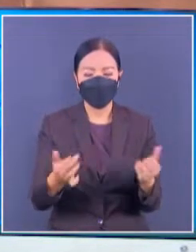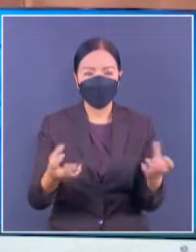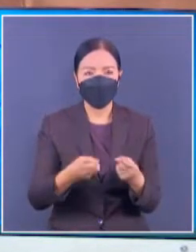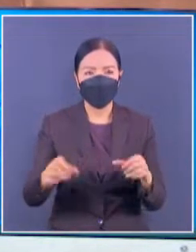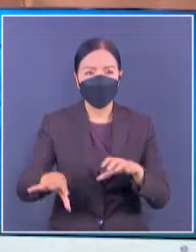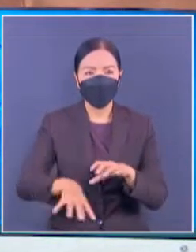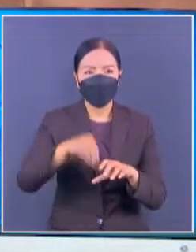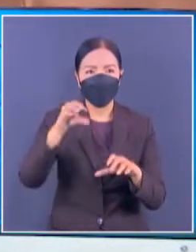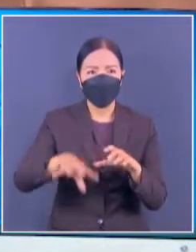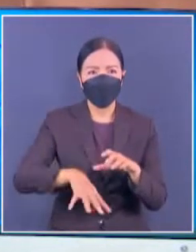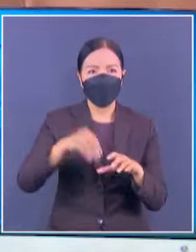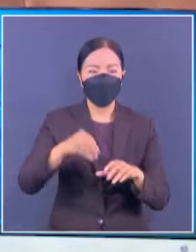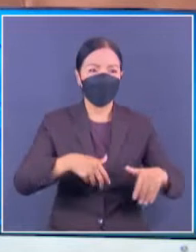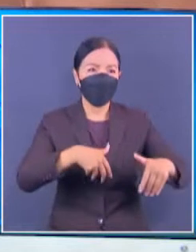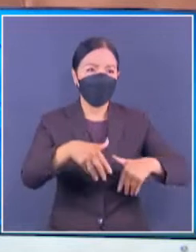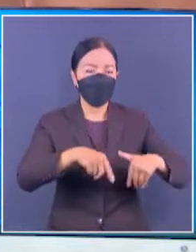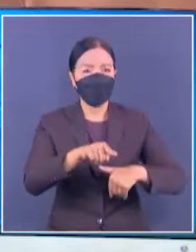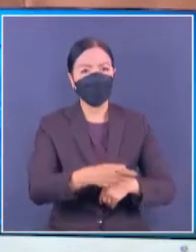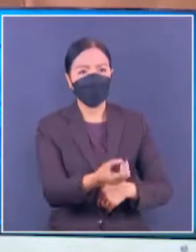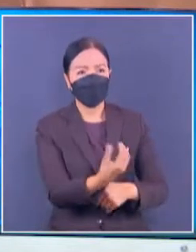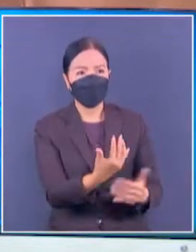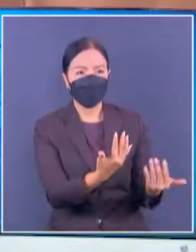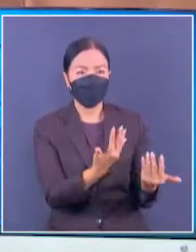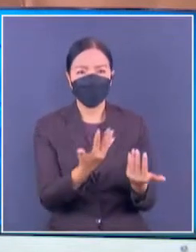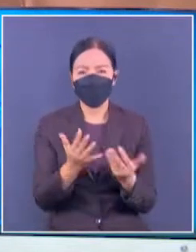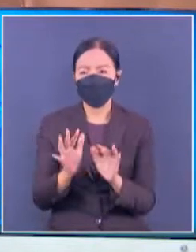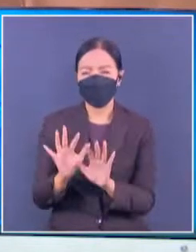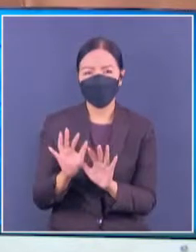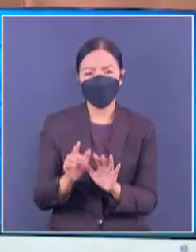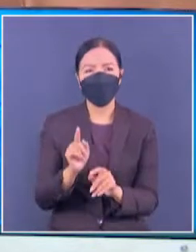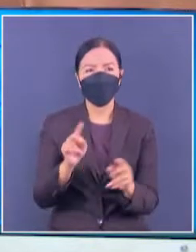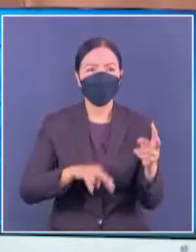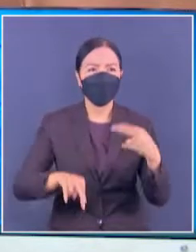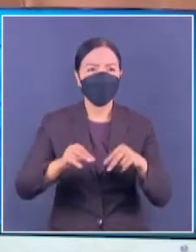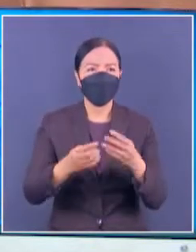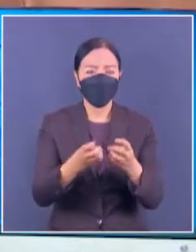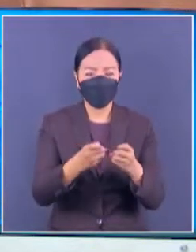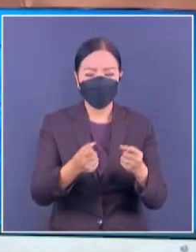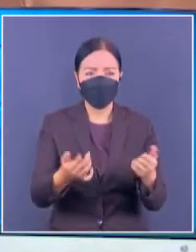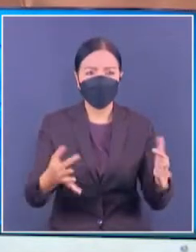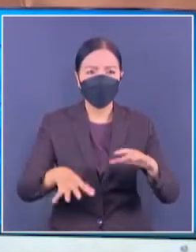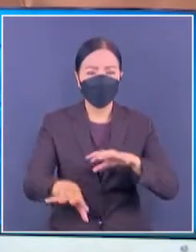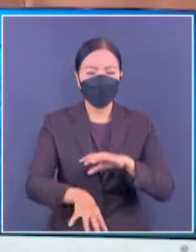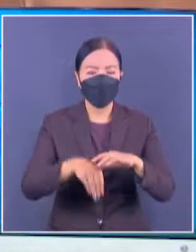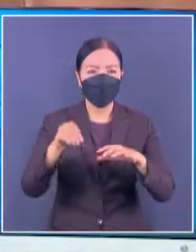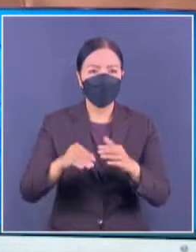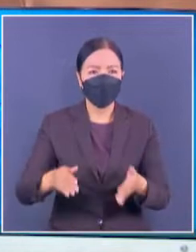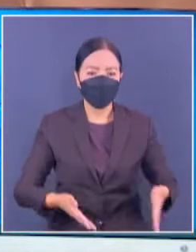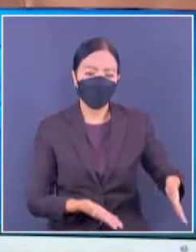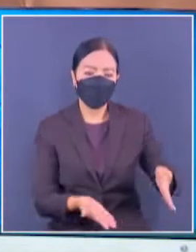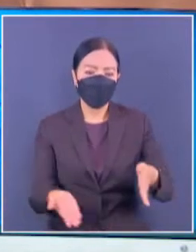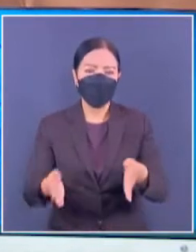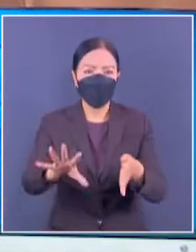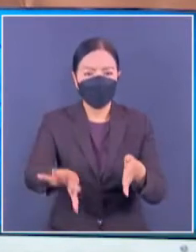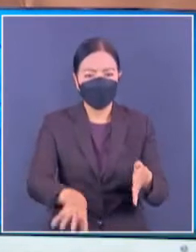ท่าทราย ครับ แล้วชาวบ้านในพื้นที่เขาก็มาร้องเรียนอยากให้มีการตรวจสอบว่าเอ๊เข้าไปดูดทรายจากแม่น้ำมาเนี่ยมันถูกต้องไ